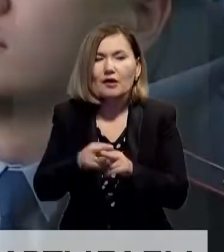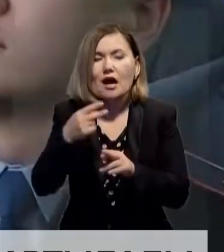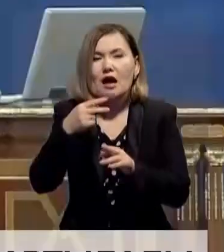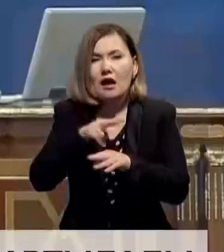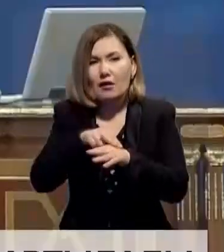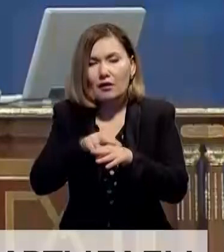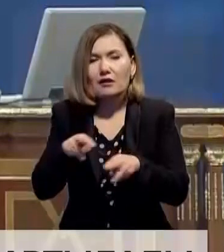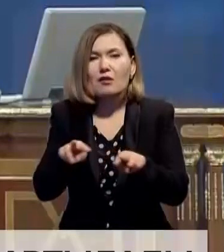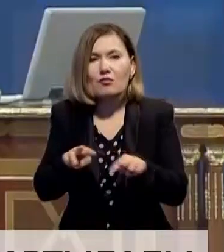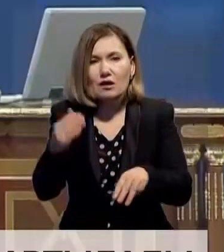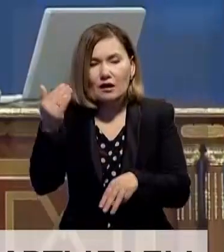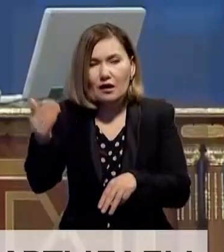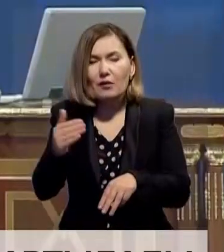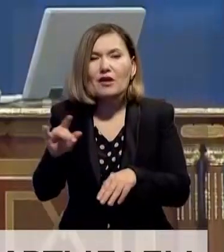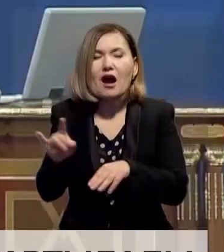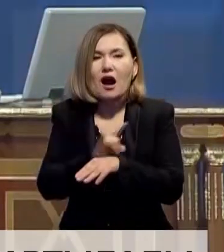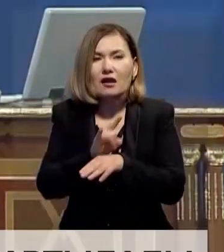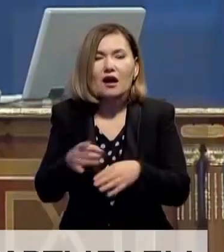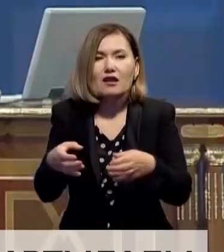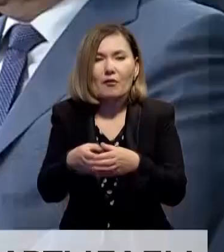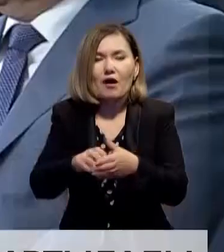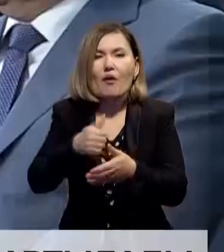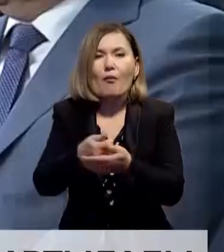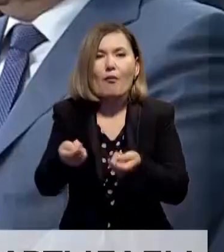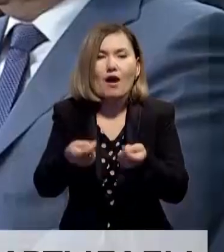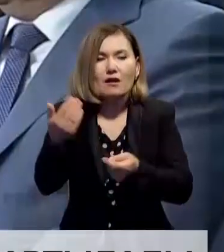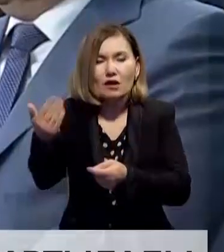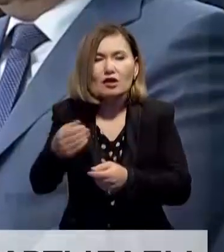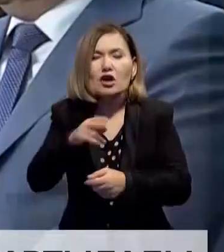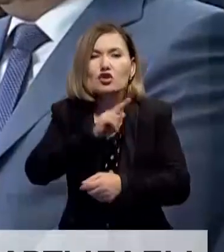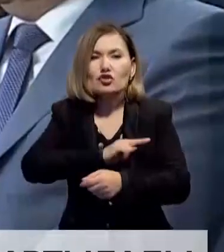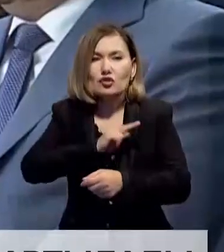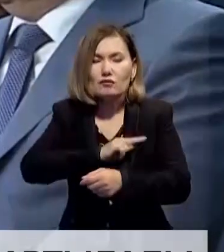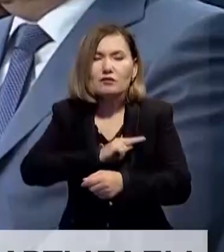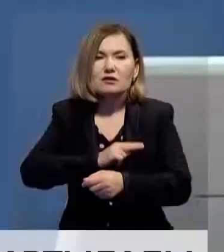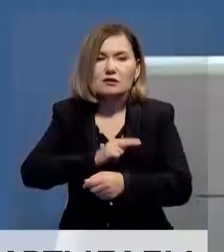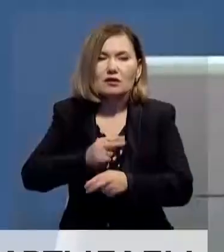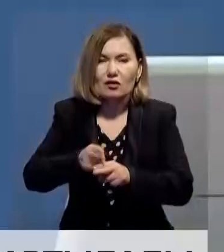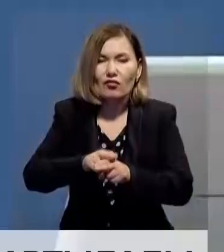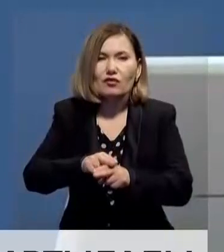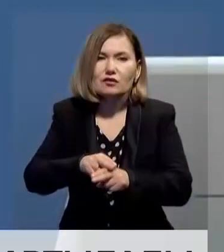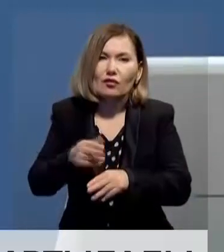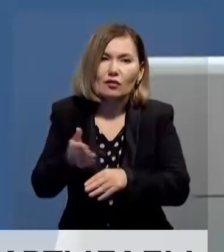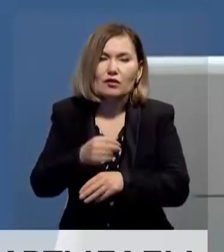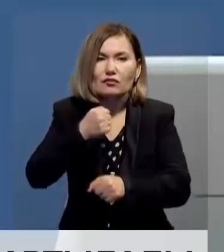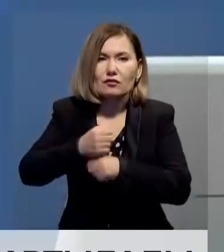істер министрлігі алаяқ компанияның басшылығын, қызметкерлерін заңға сәйкес жауапқа тартуға